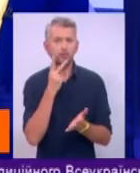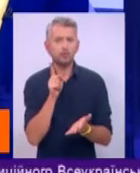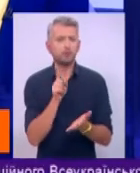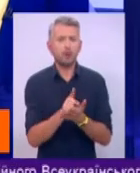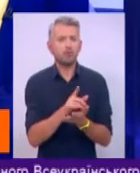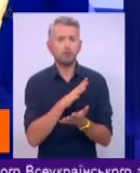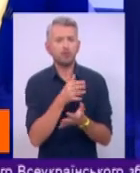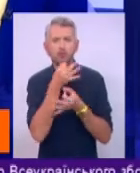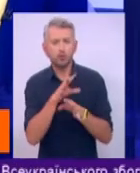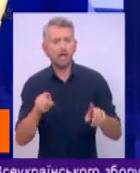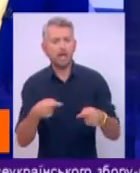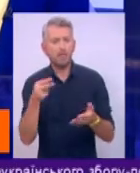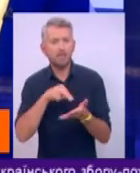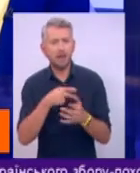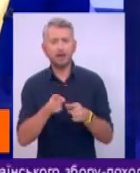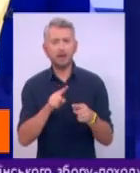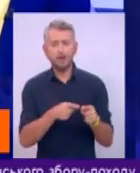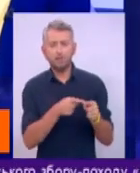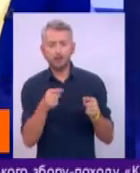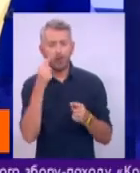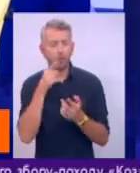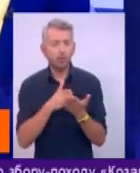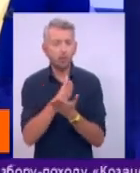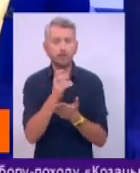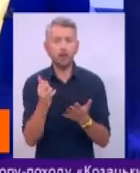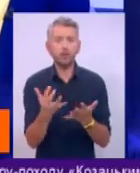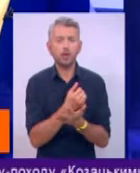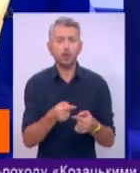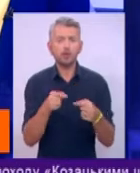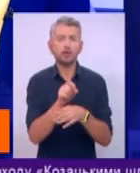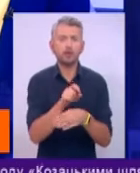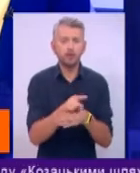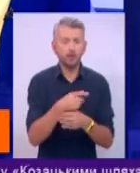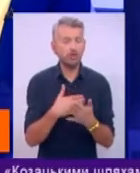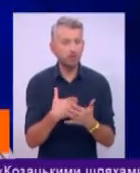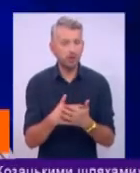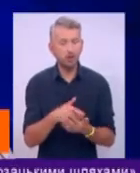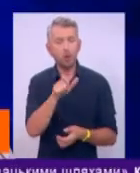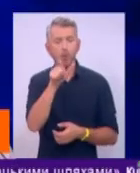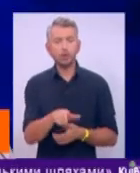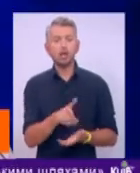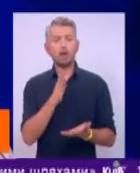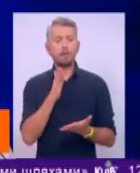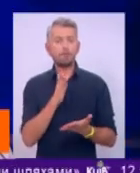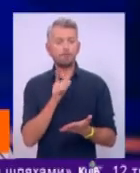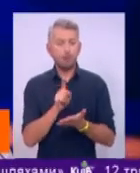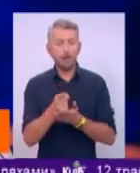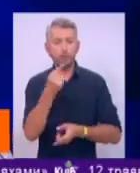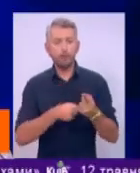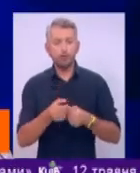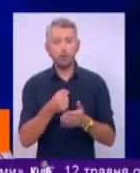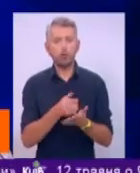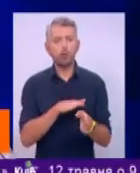Будь-яка реабілітація – це процес, орієнтований на досягнення конкретної задачі. Наприклад, людина має повернутися до